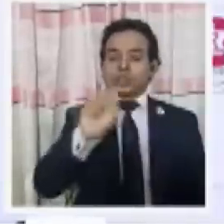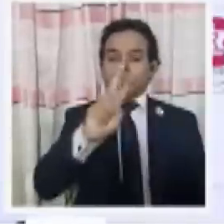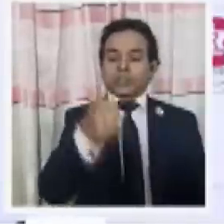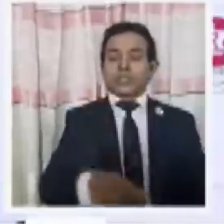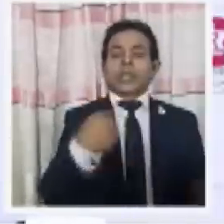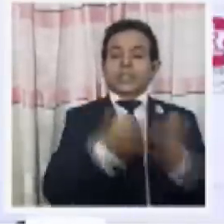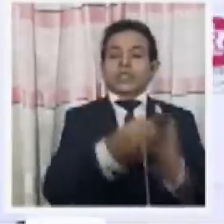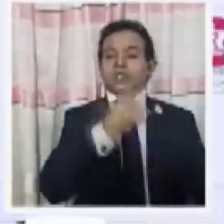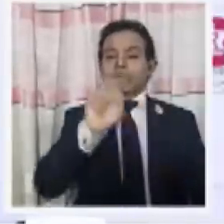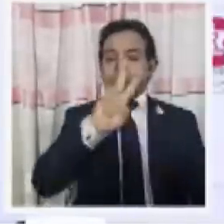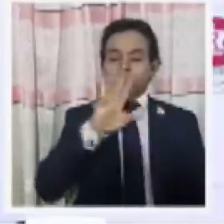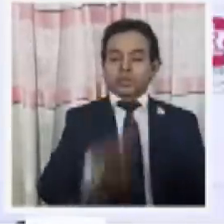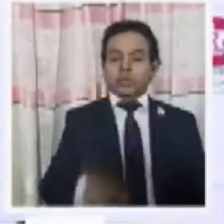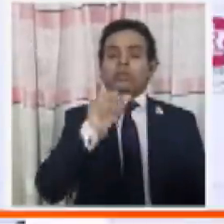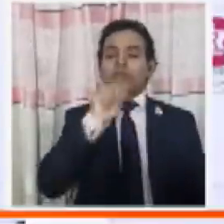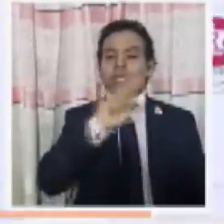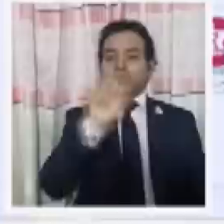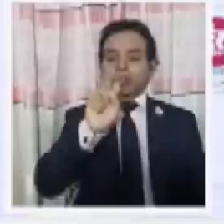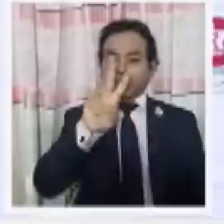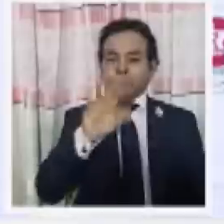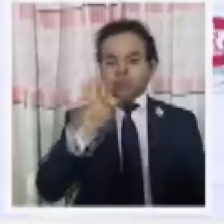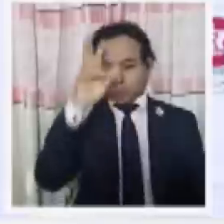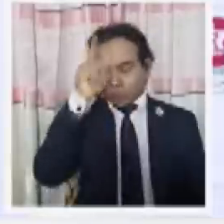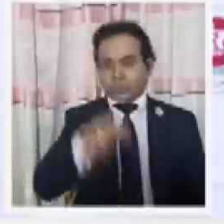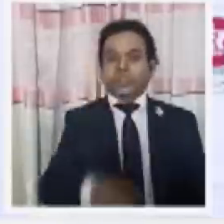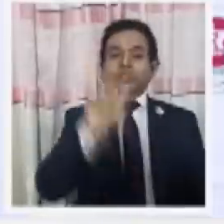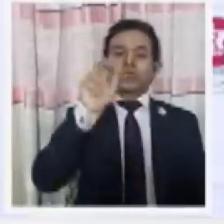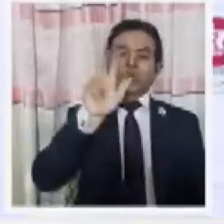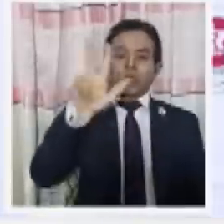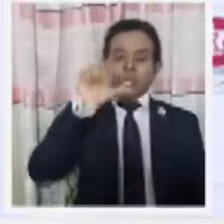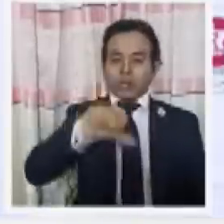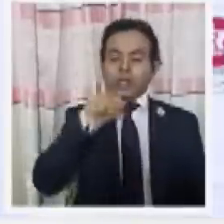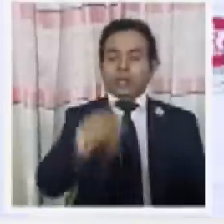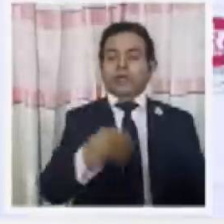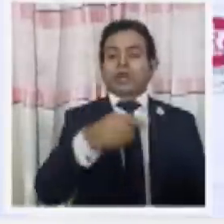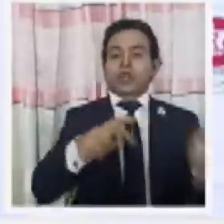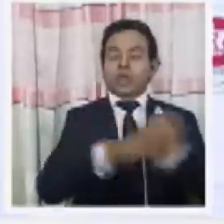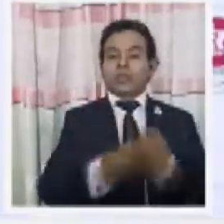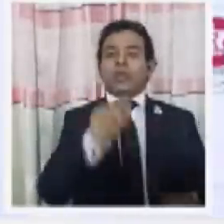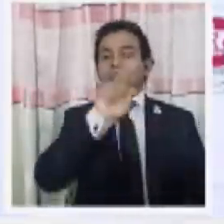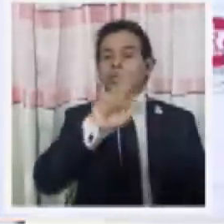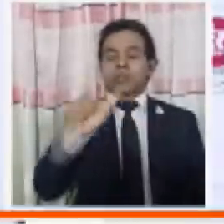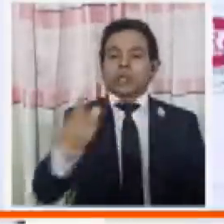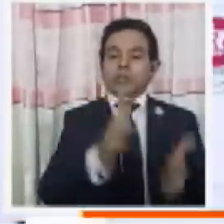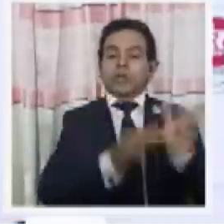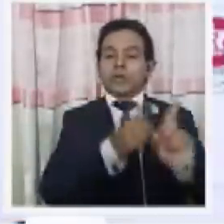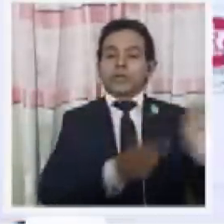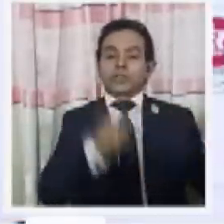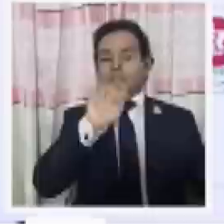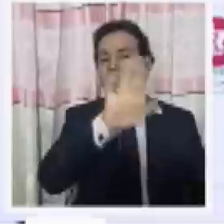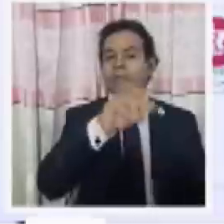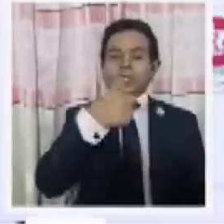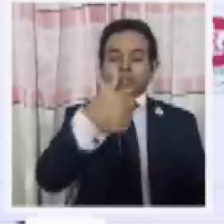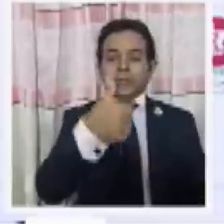ঢাকা 1,208 জন, চট্টগ্রাম 626 জন, রাজশাহী 125 জন, খুলনা 133 জন,